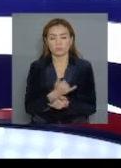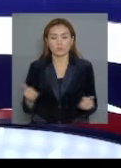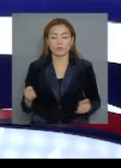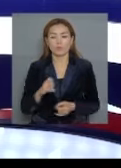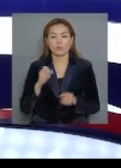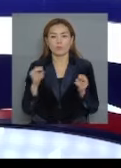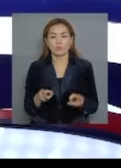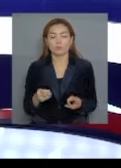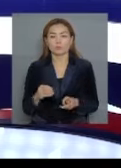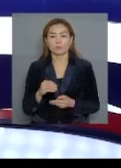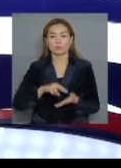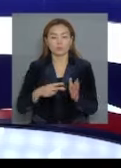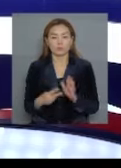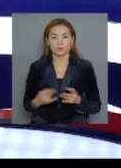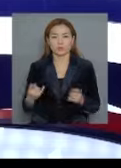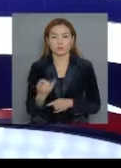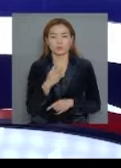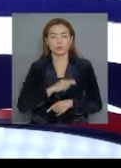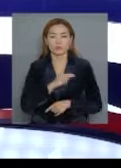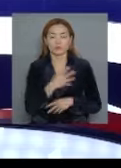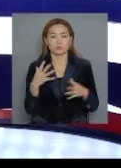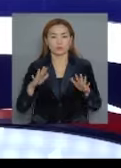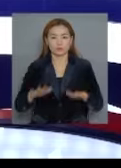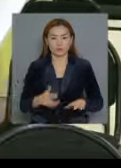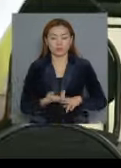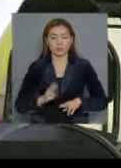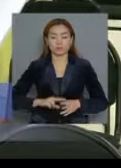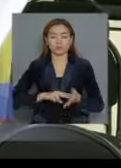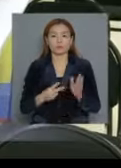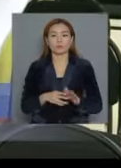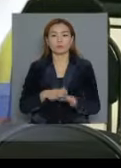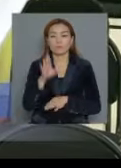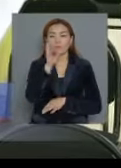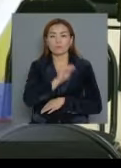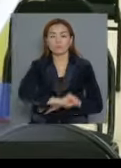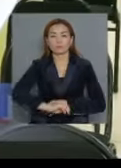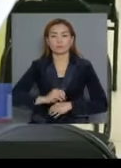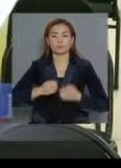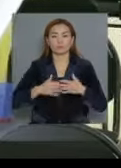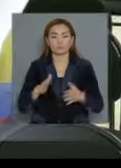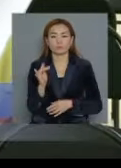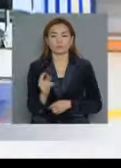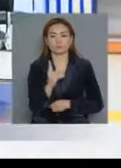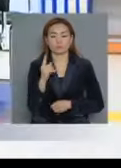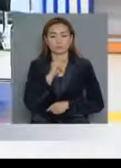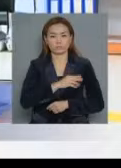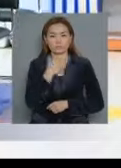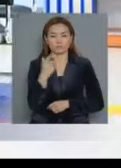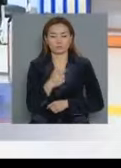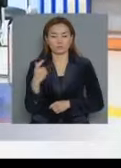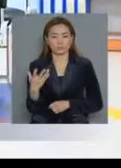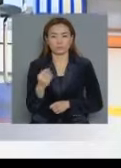трудоустройство специалистов по проекту «Первое рабочее место». Данный проект реализуется среди выпускников вузов, безработных